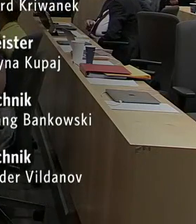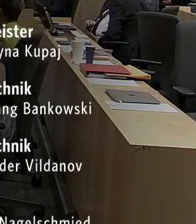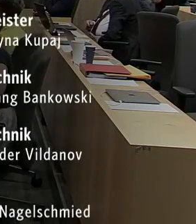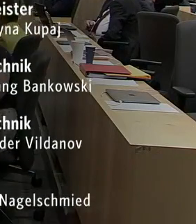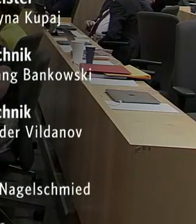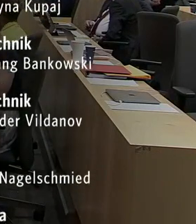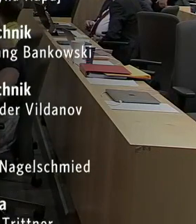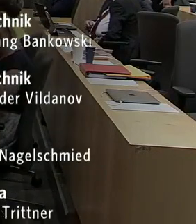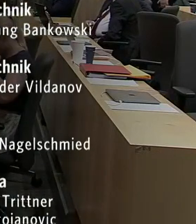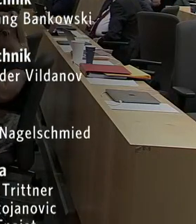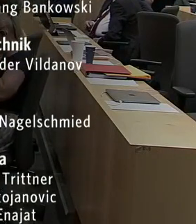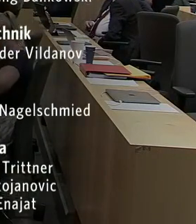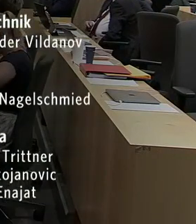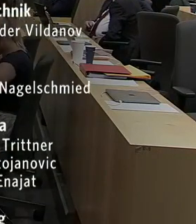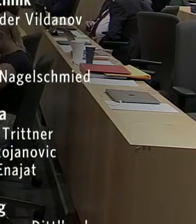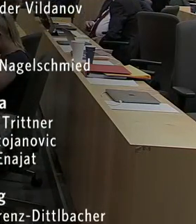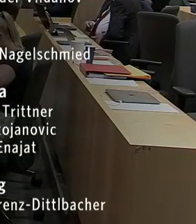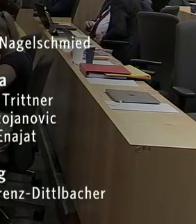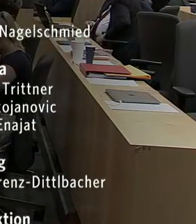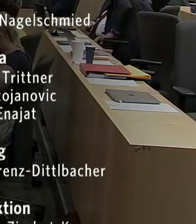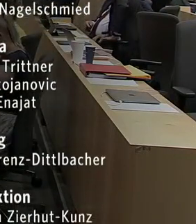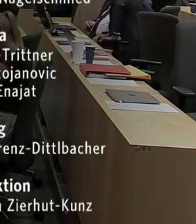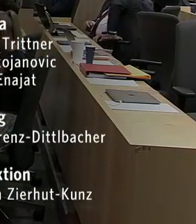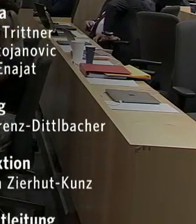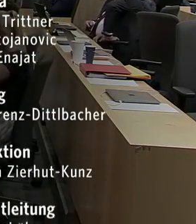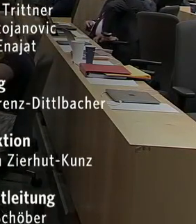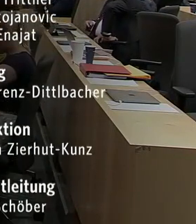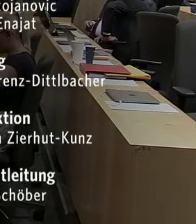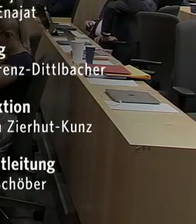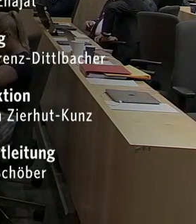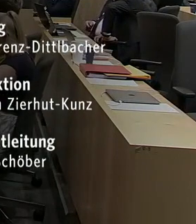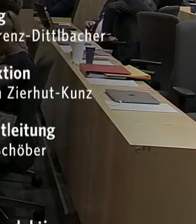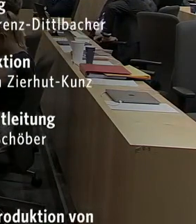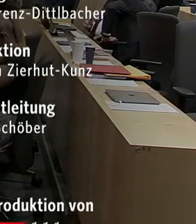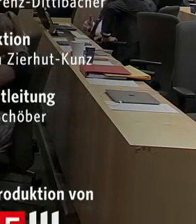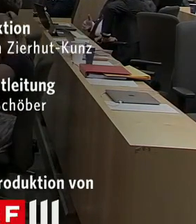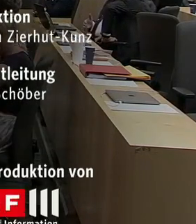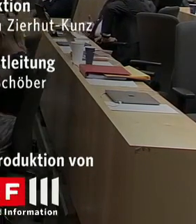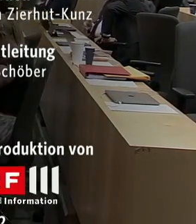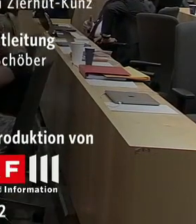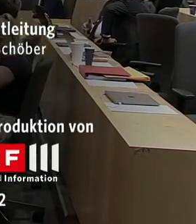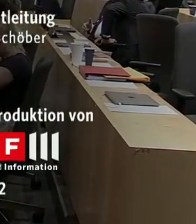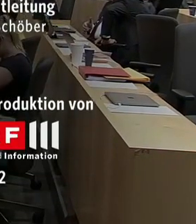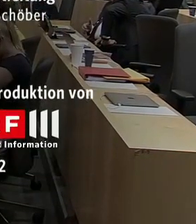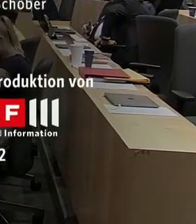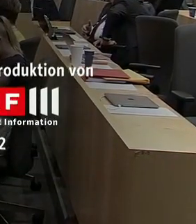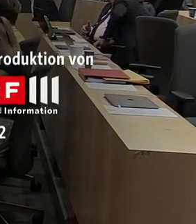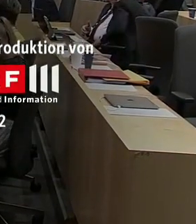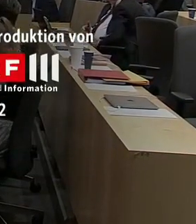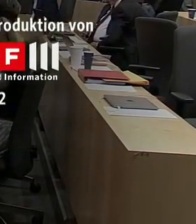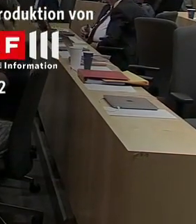wo es nur noch darum geht wie halte ich mich in diesem haus hoffentlich gries nächsten batman mein mandat